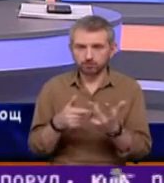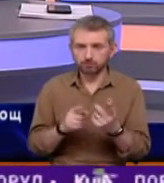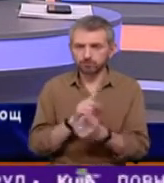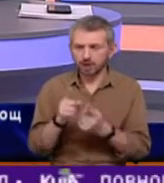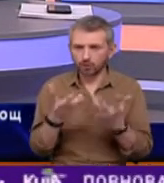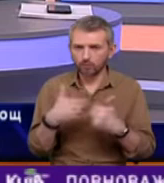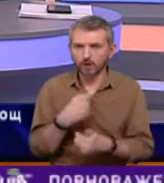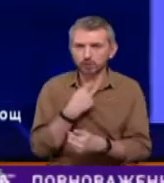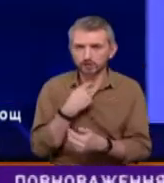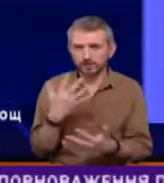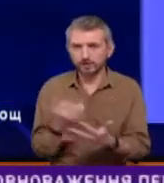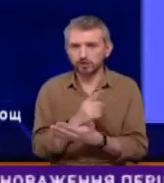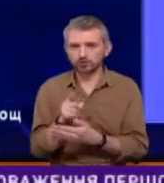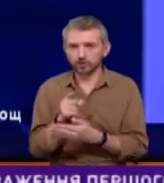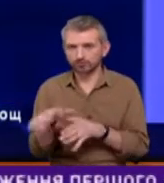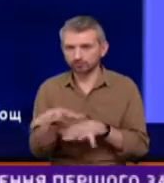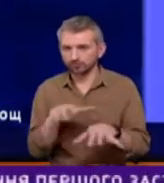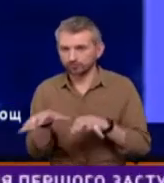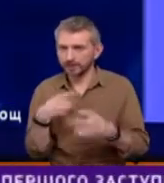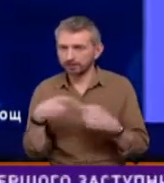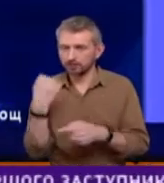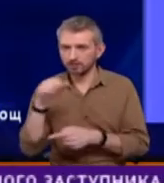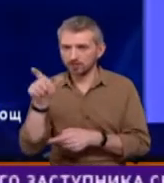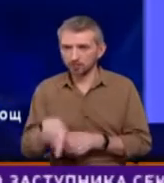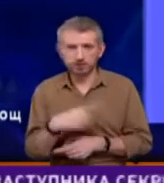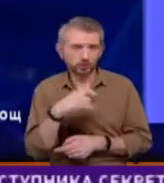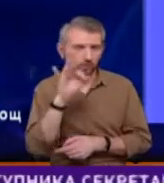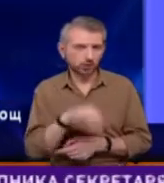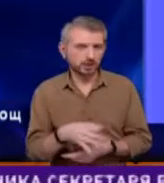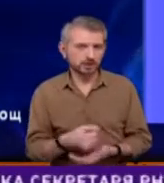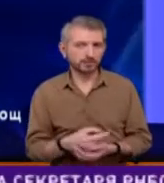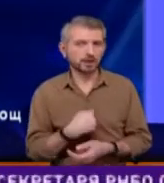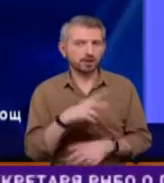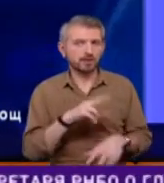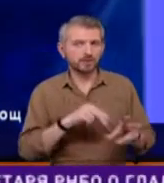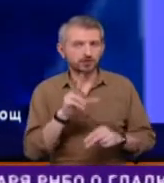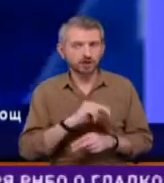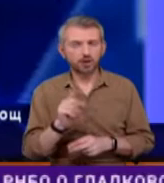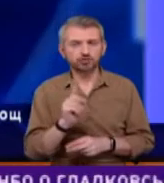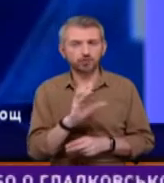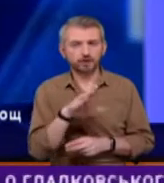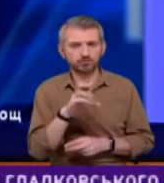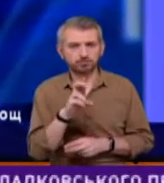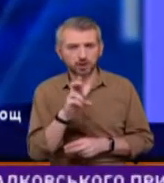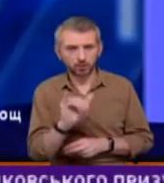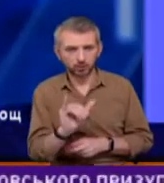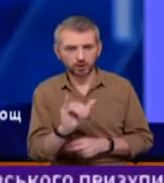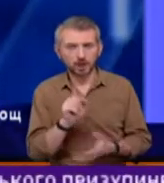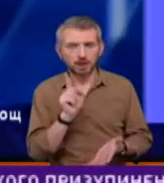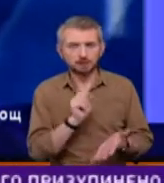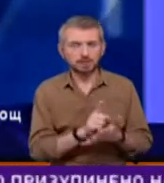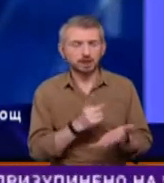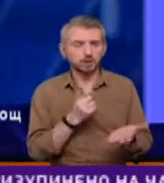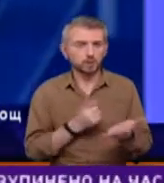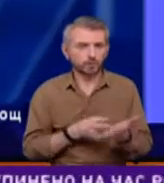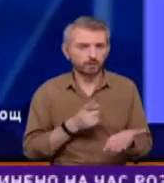і знайдеться, що там трошки інший переможець? 100%. Я вважаю, що СБУ має